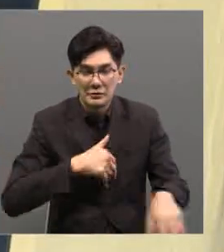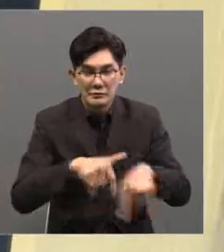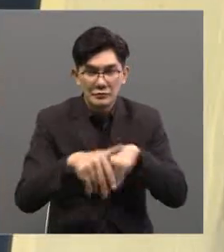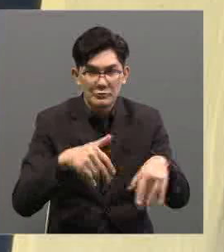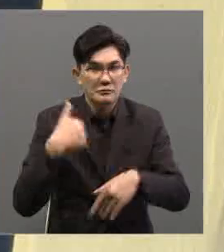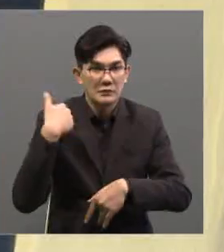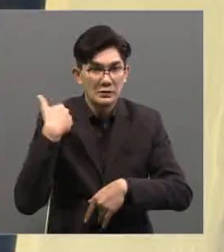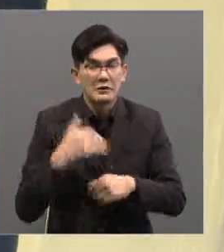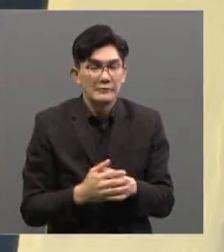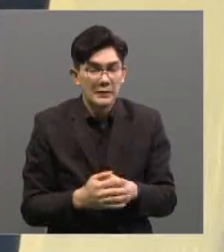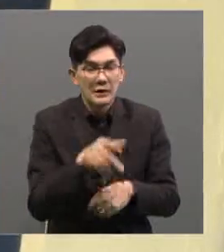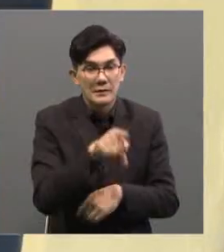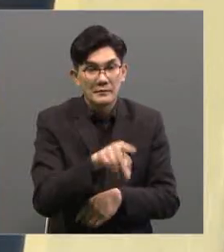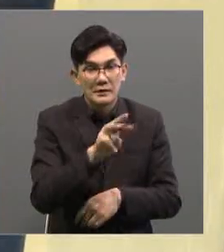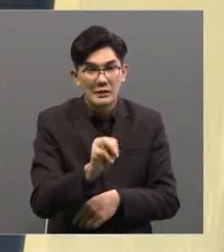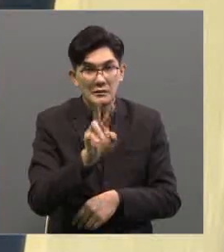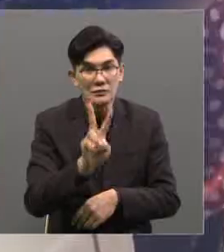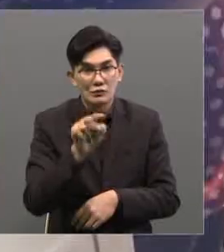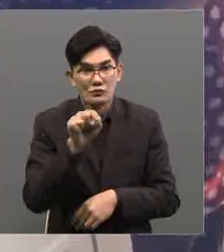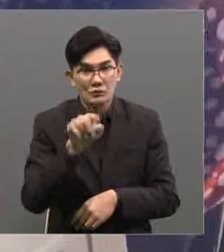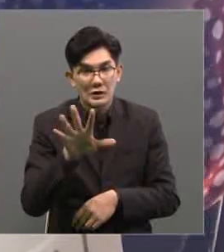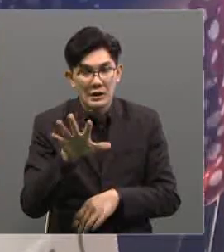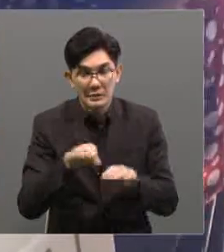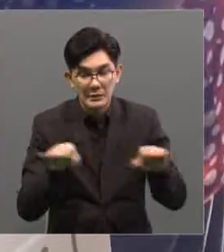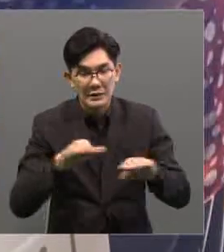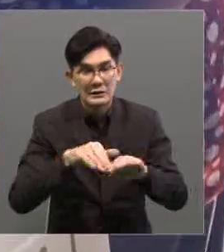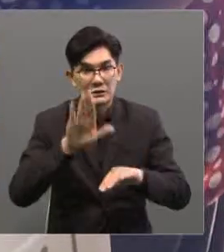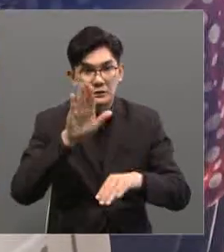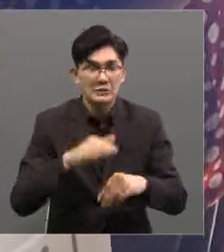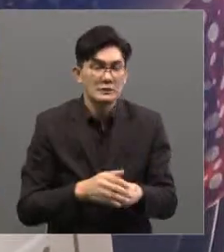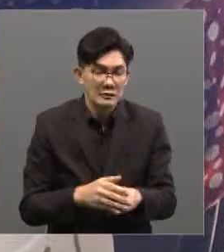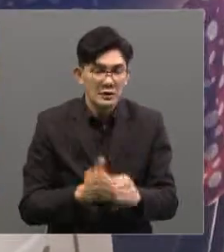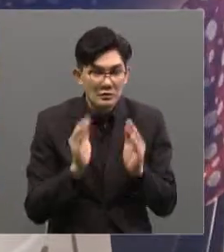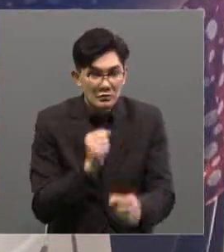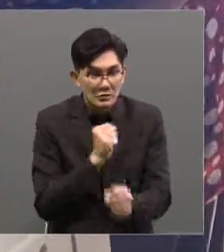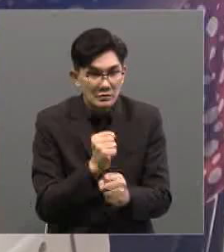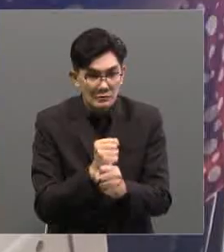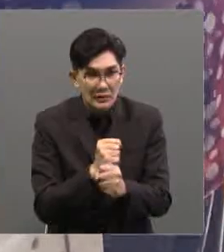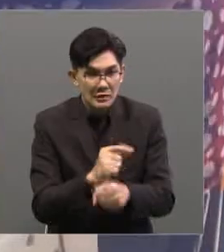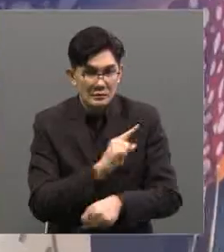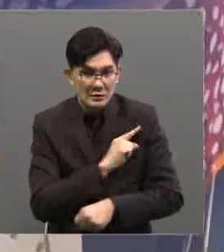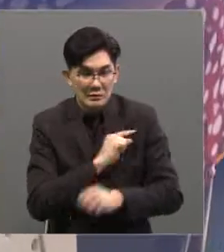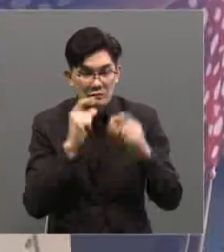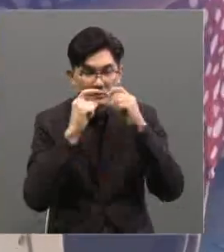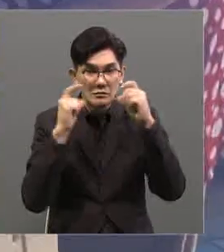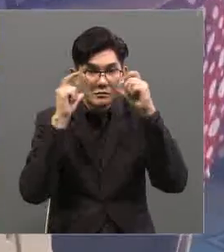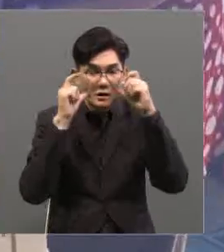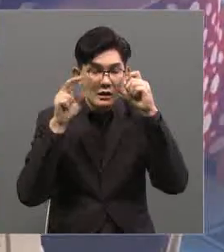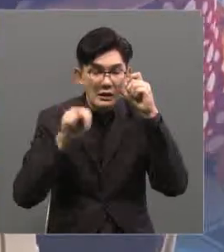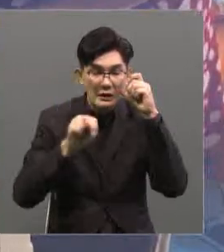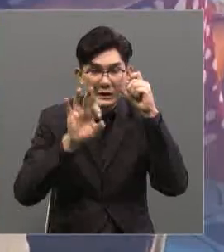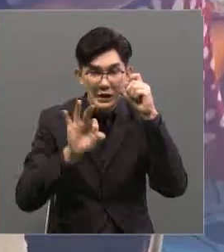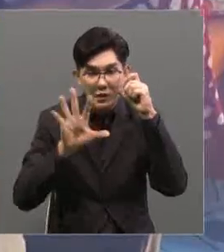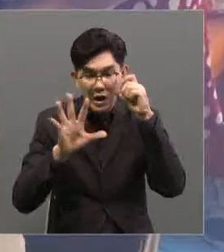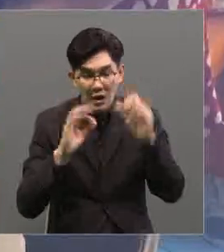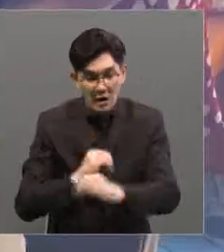ชาชนส่วนค่า PM 2.5 ยังถือว่าเกินค่ามาตรฐานค่ะทางเจ้าหน้าที่ผู้ปฏิบัติงานยังต้องใส่หน้ากาก N95 เลยนะคะ